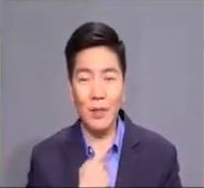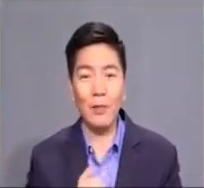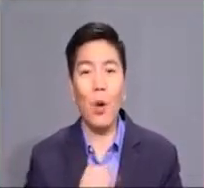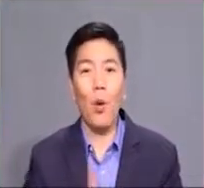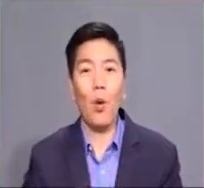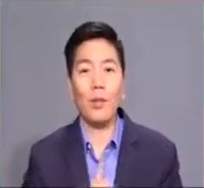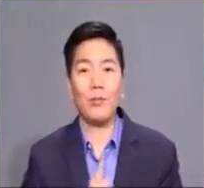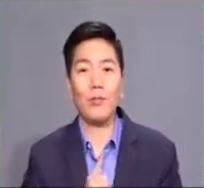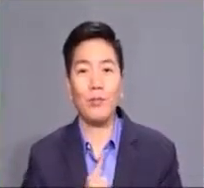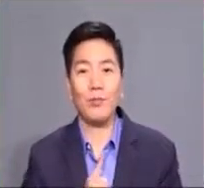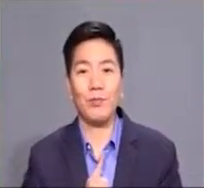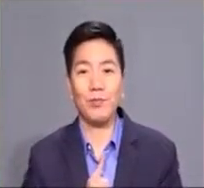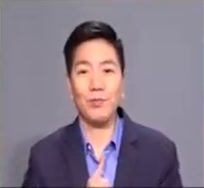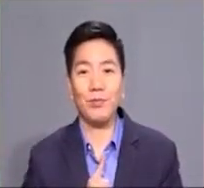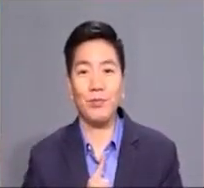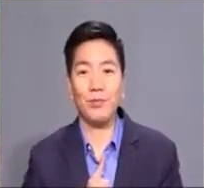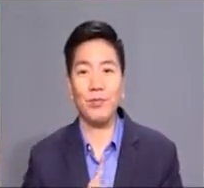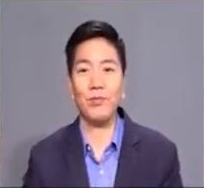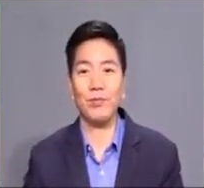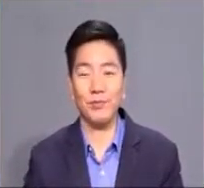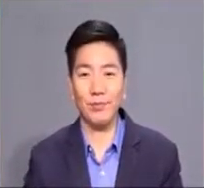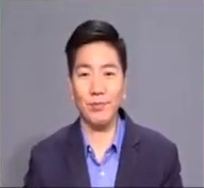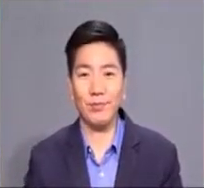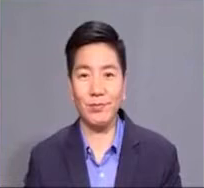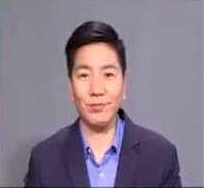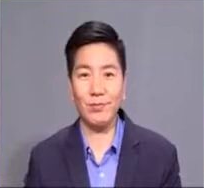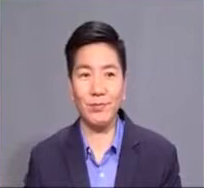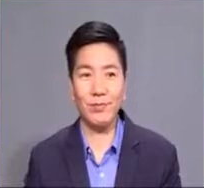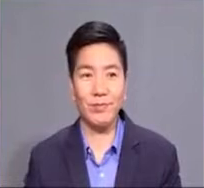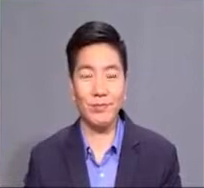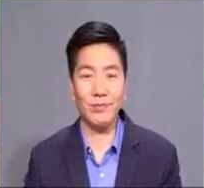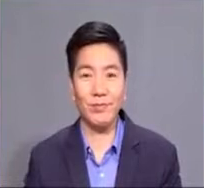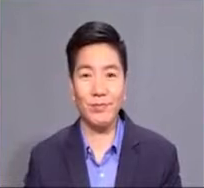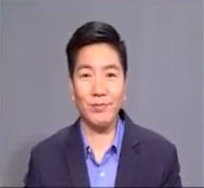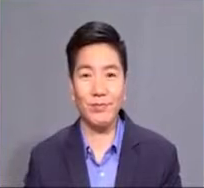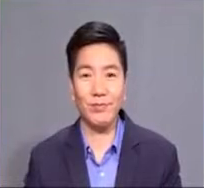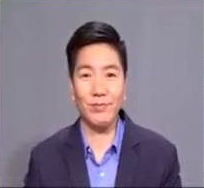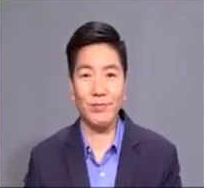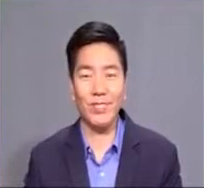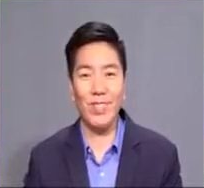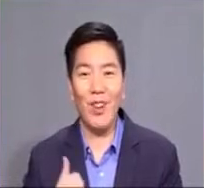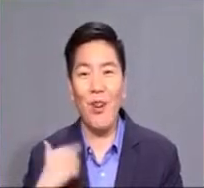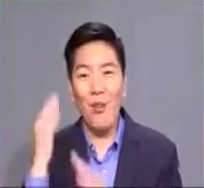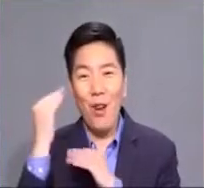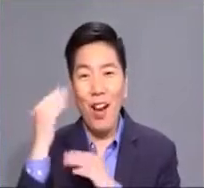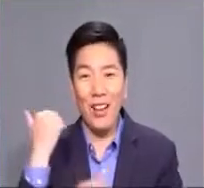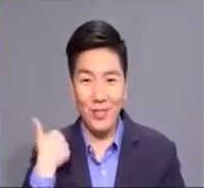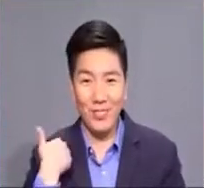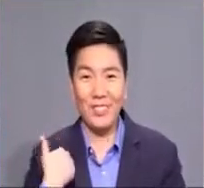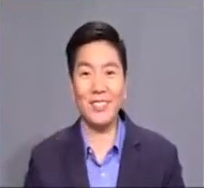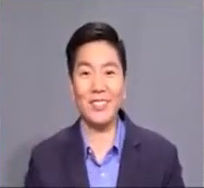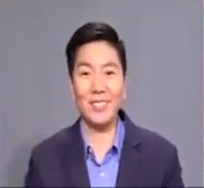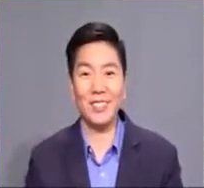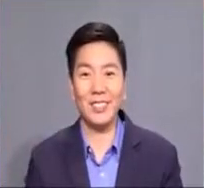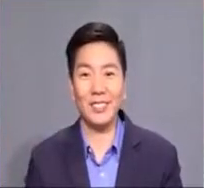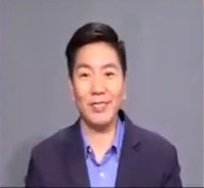สด โอ้ย ตายแล้วตายแล้ว รู้สึกมีความหวังไงไม่รู้ว่า